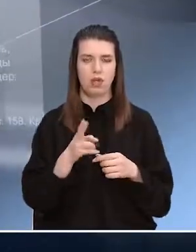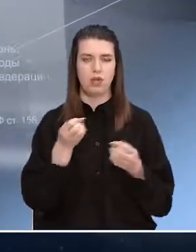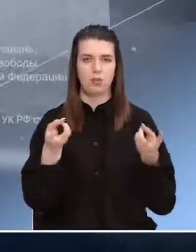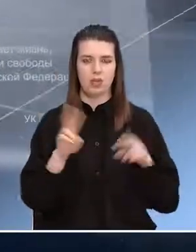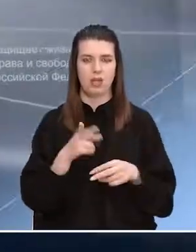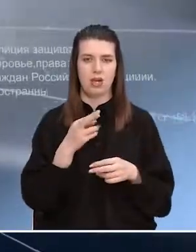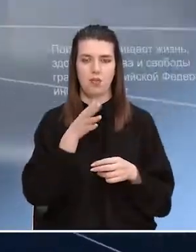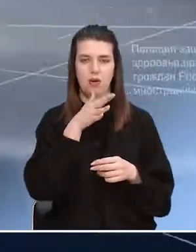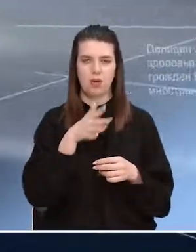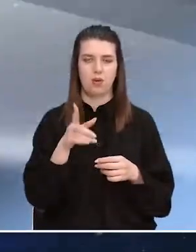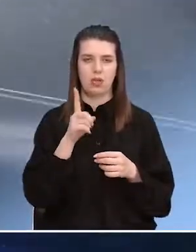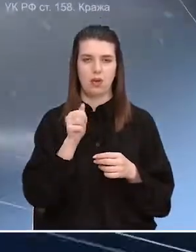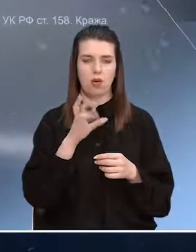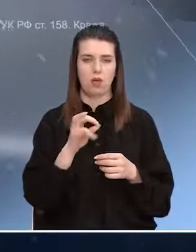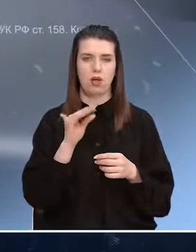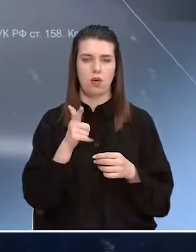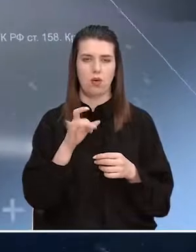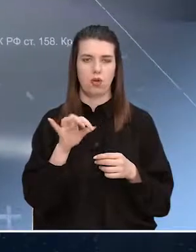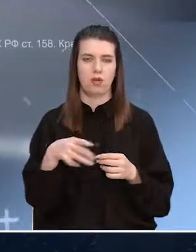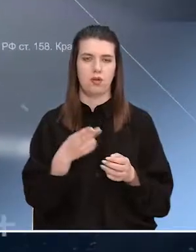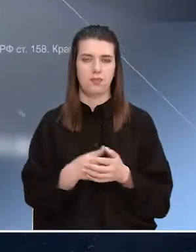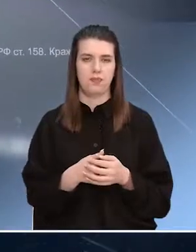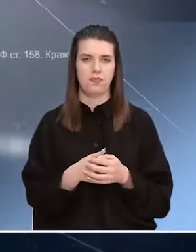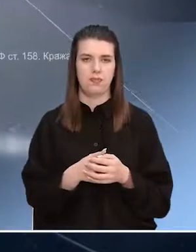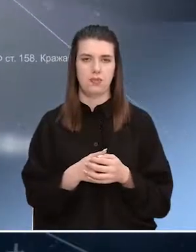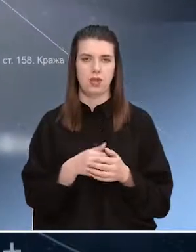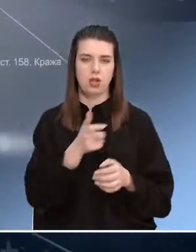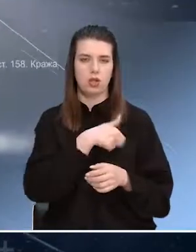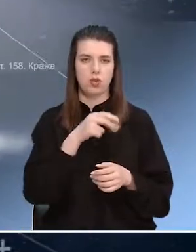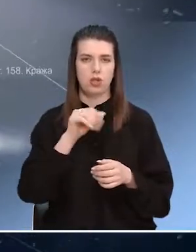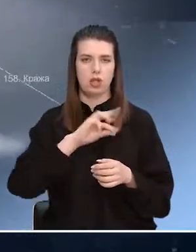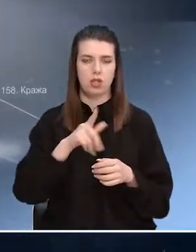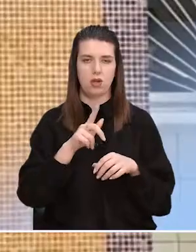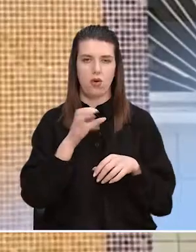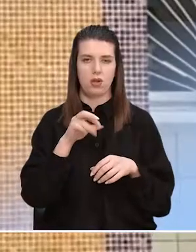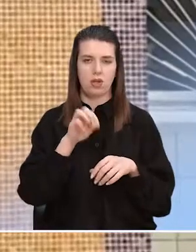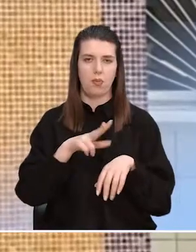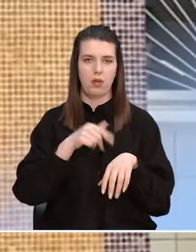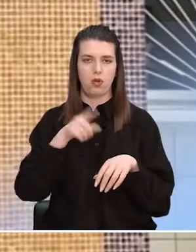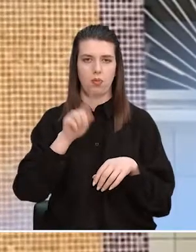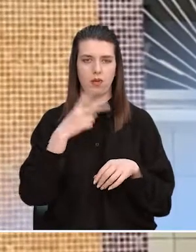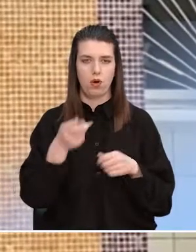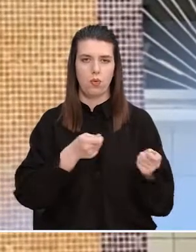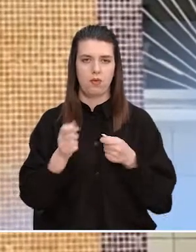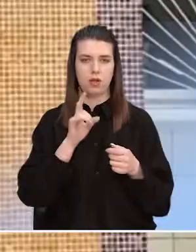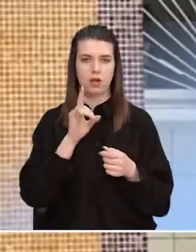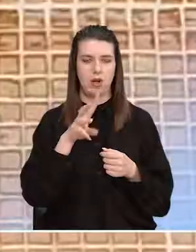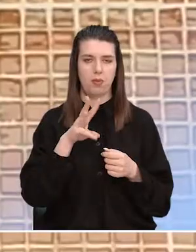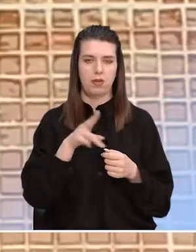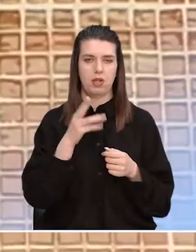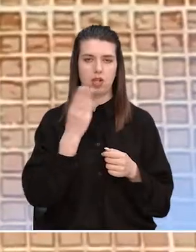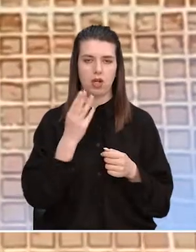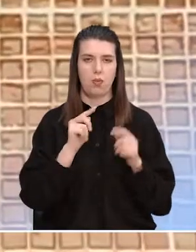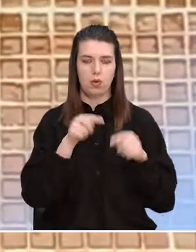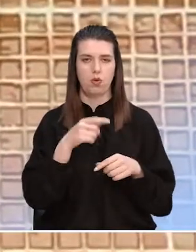в следующем материале подготовленным специально для программы законы город андреем брюк вины дежурную часть отдела полиции номер два